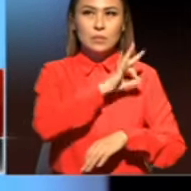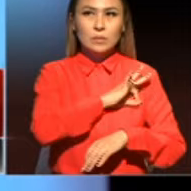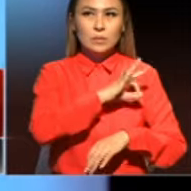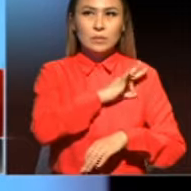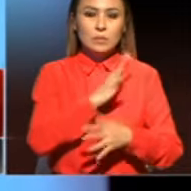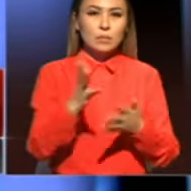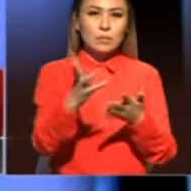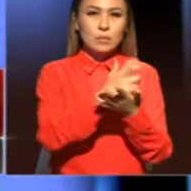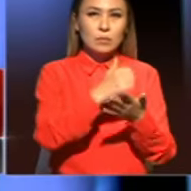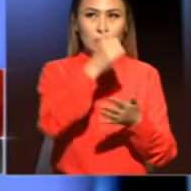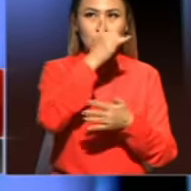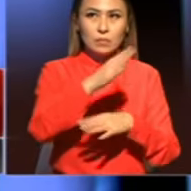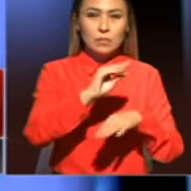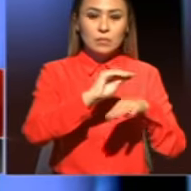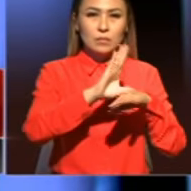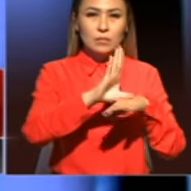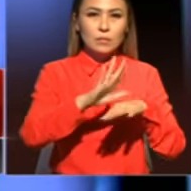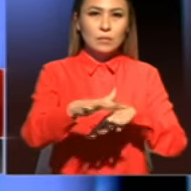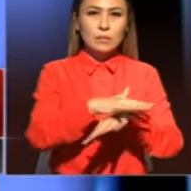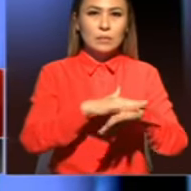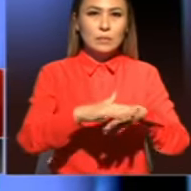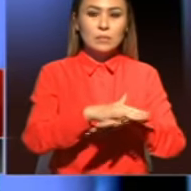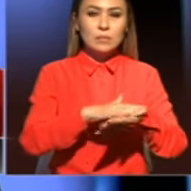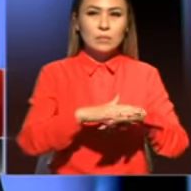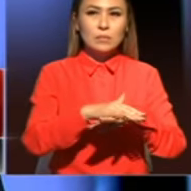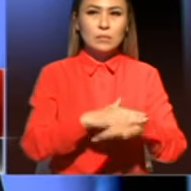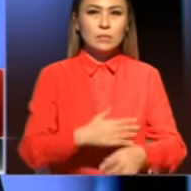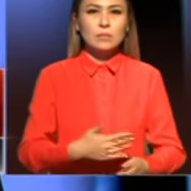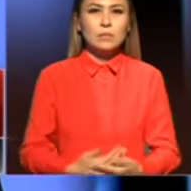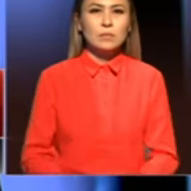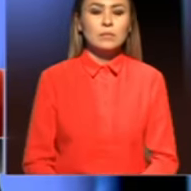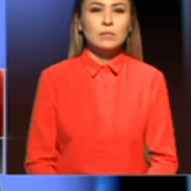жинай алмайды жаңағы халықтарды. Корпорация,